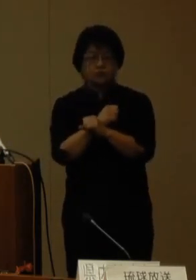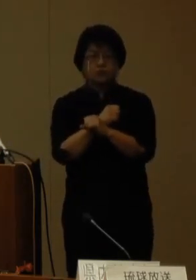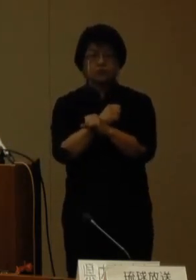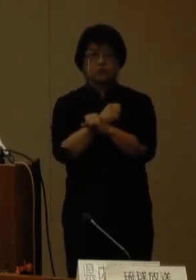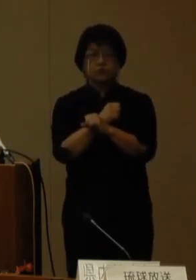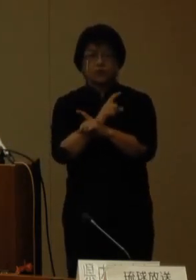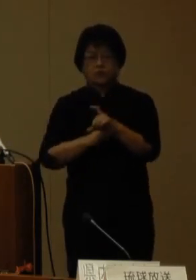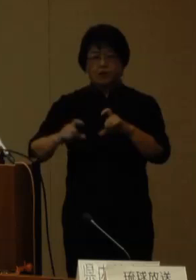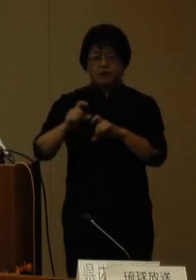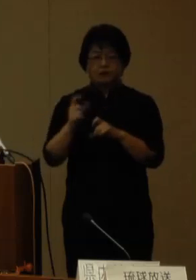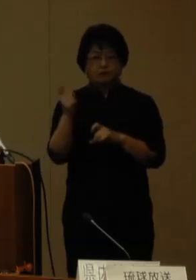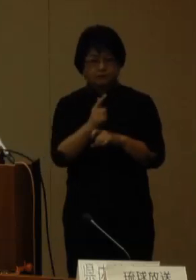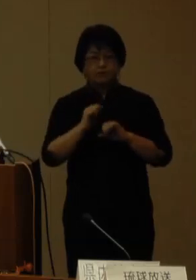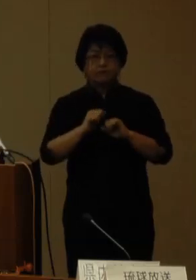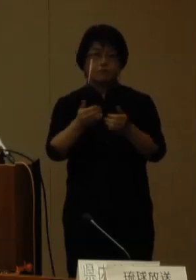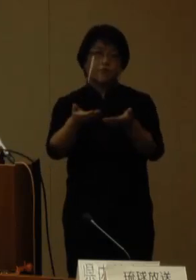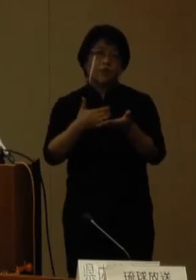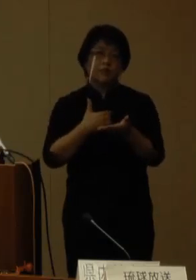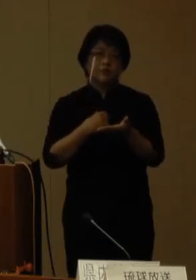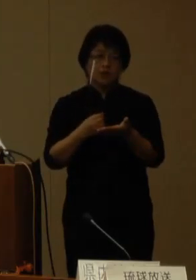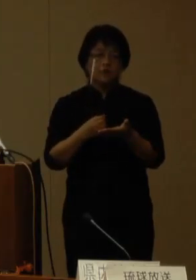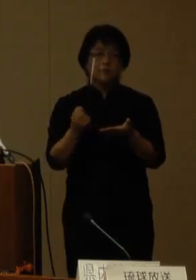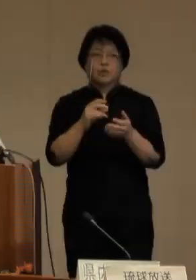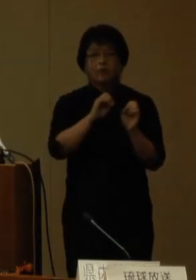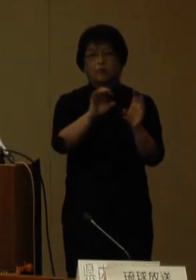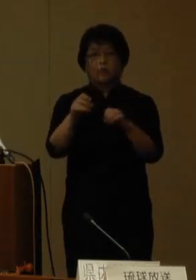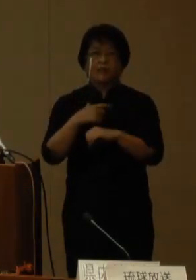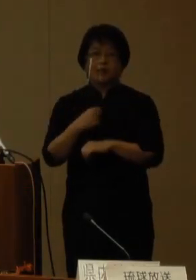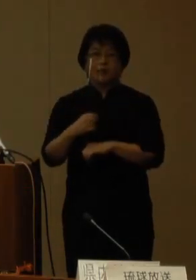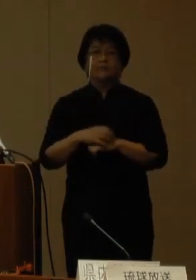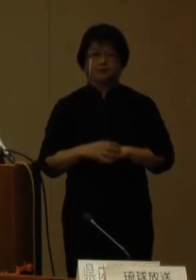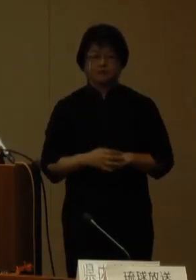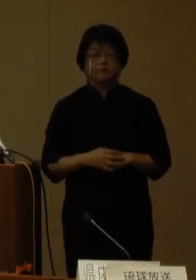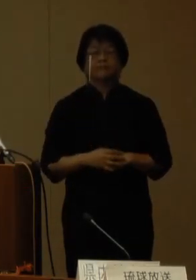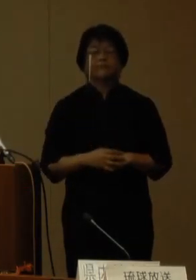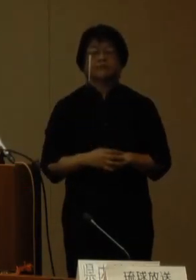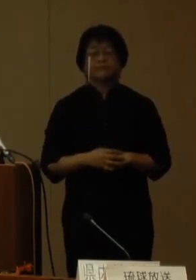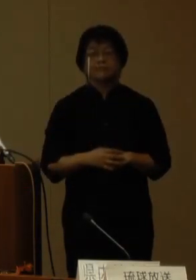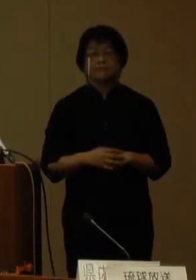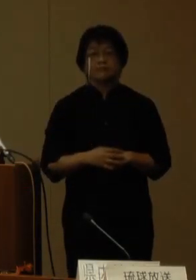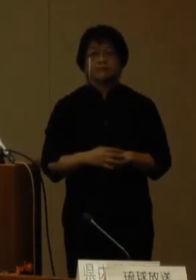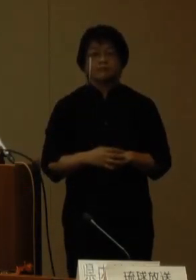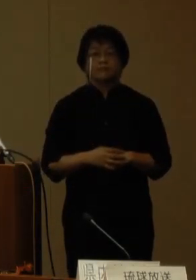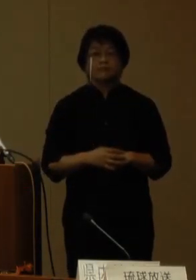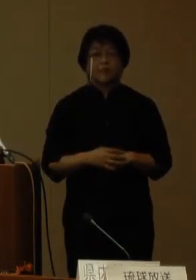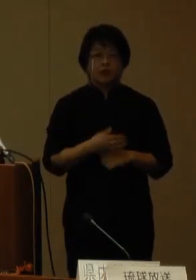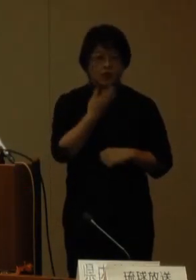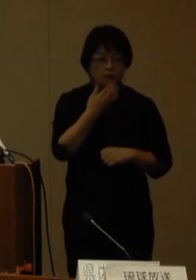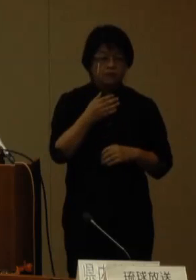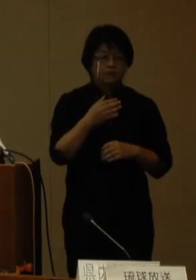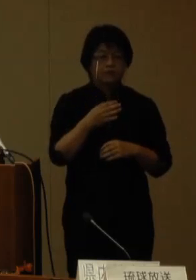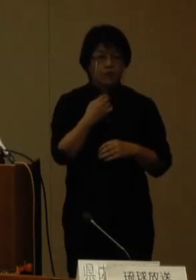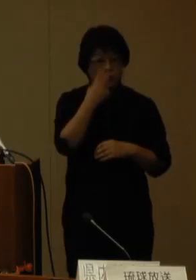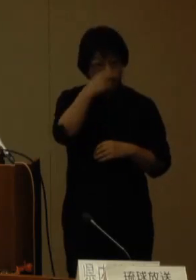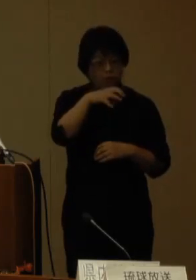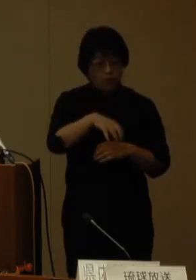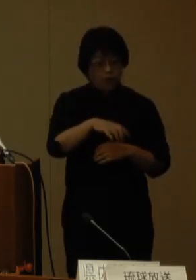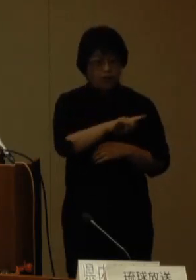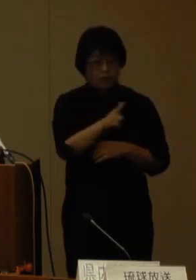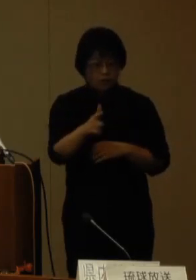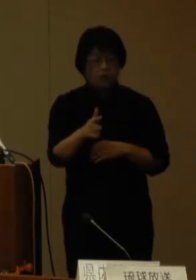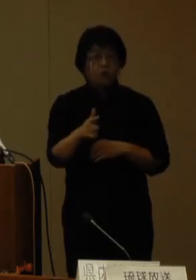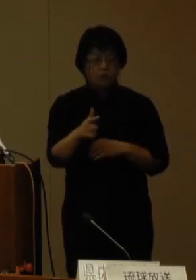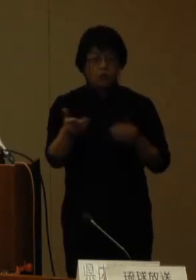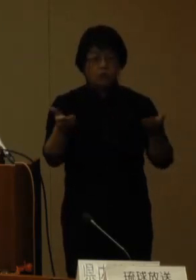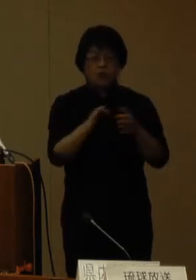らに徹底していただくよう呼びかけていきたいと思いますし、また、 飲食店やそれぞれの業種の皆